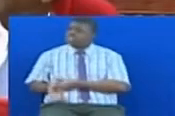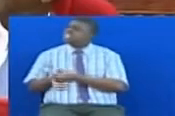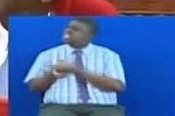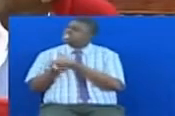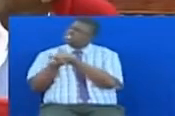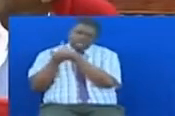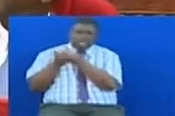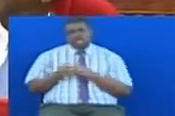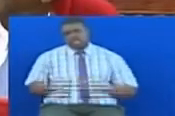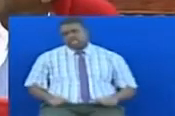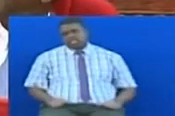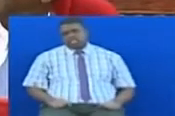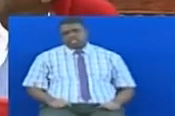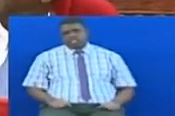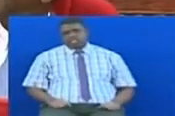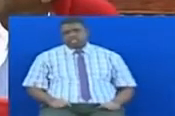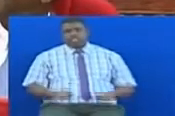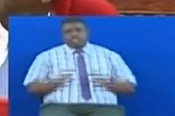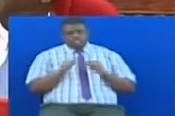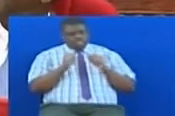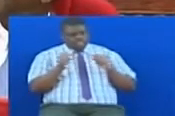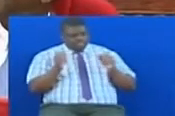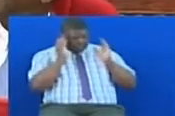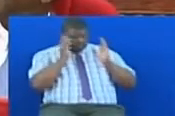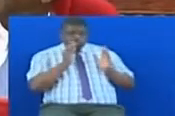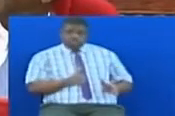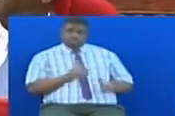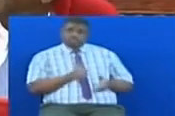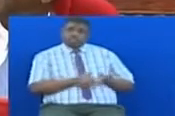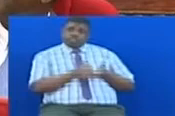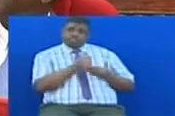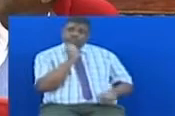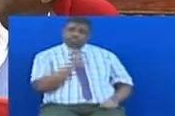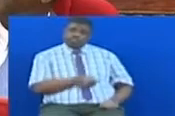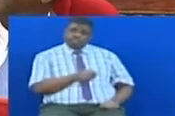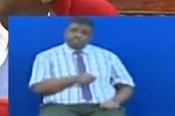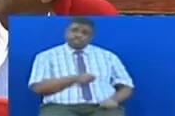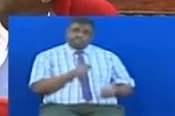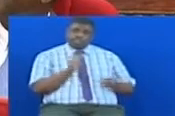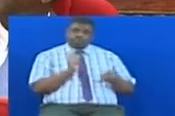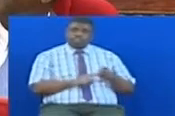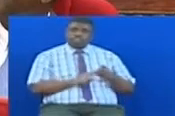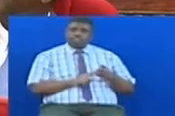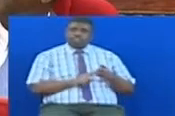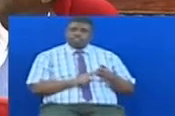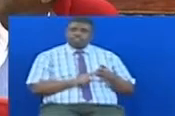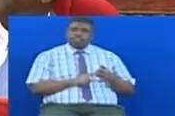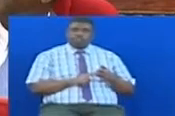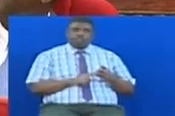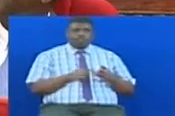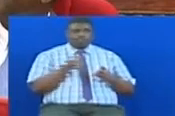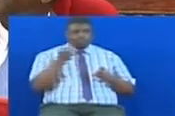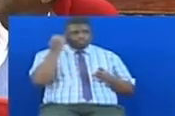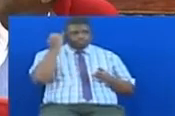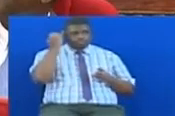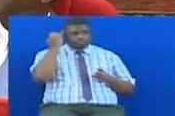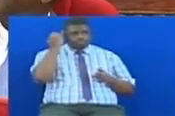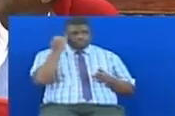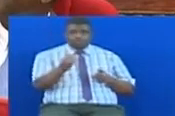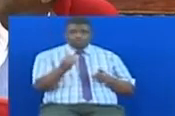sana sana. Lako Naibu Speaker, ni swala la consultant. Mheshimiwa Naibu Speaker,